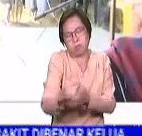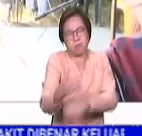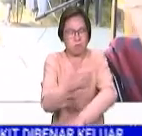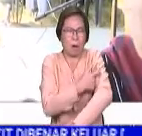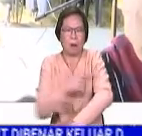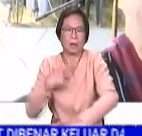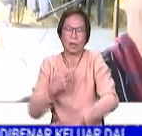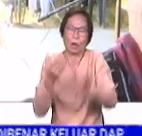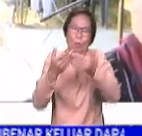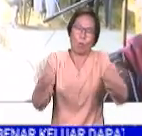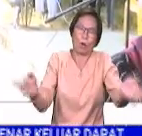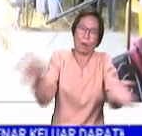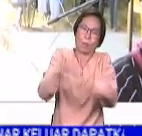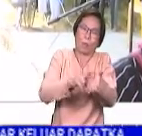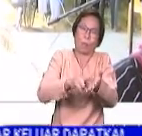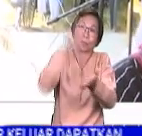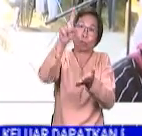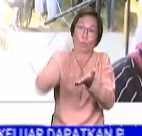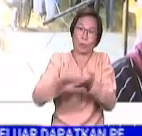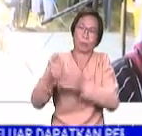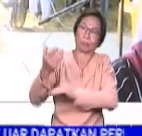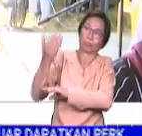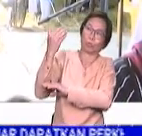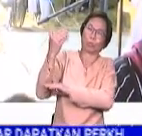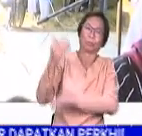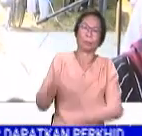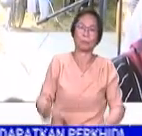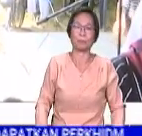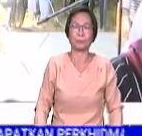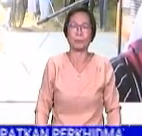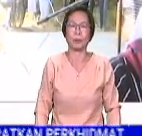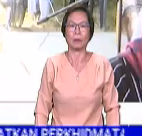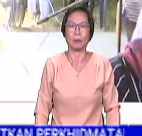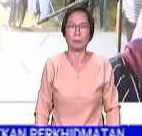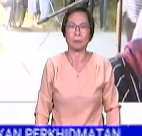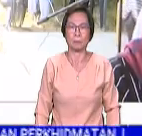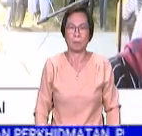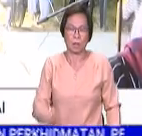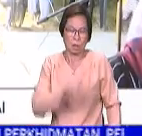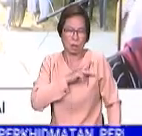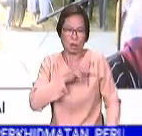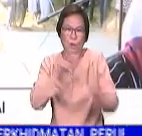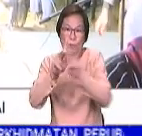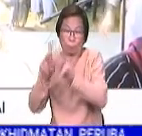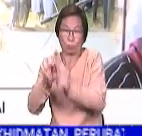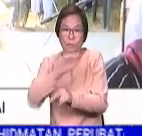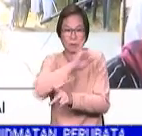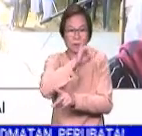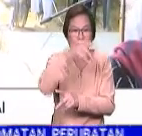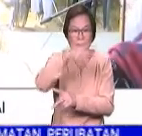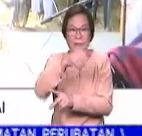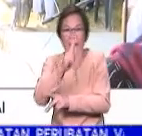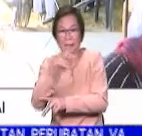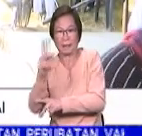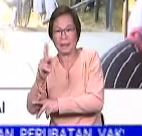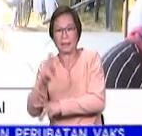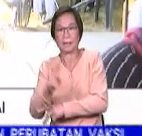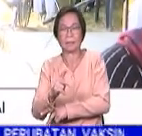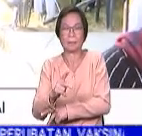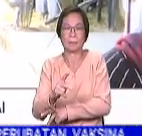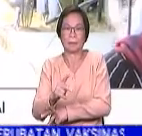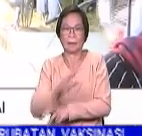dalam seminggu yang lalu bagaimana setiap fageto Kampung jeppe'e dan ykpd